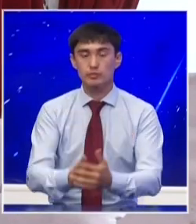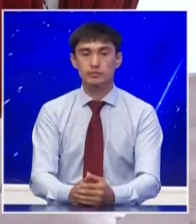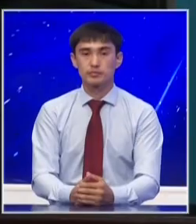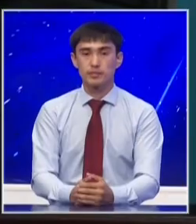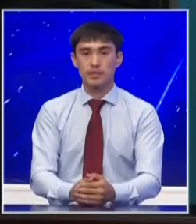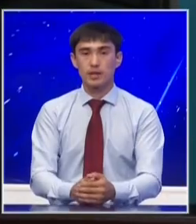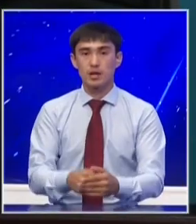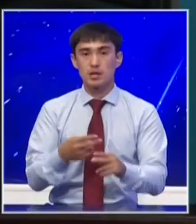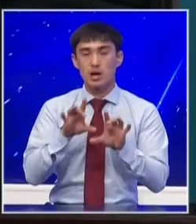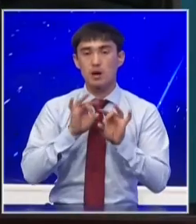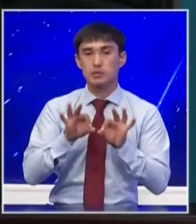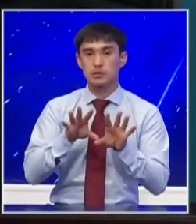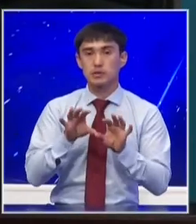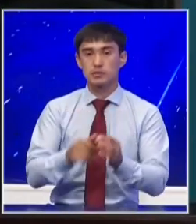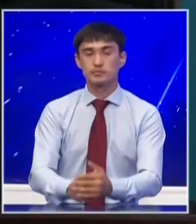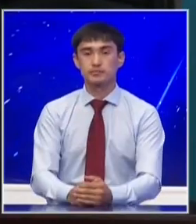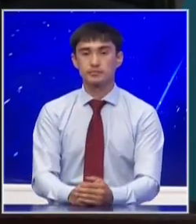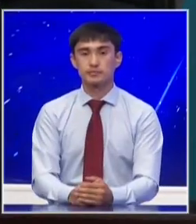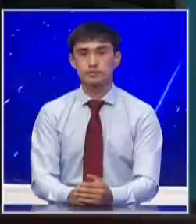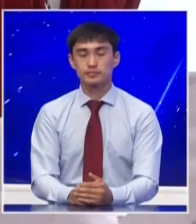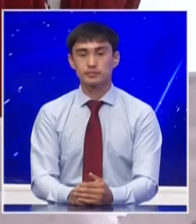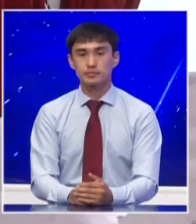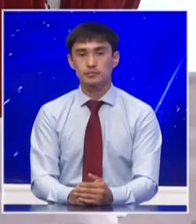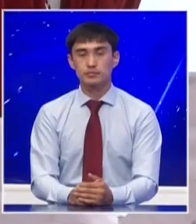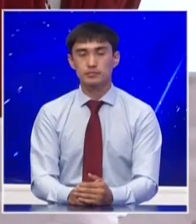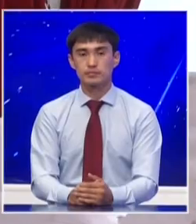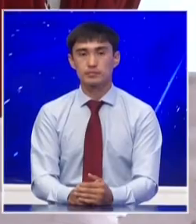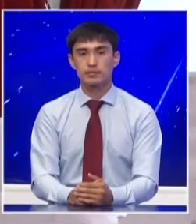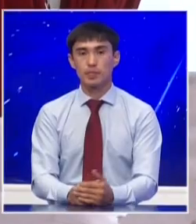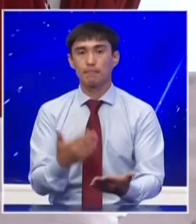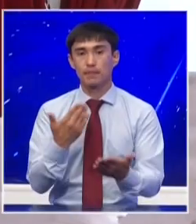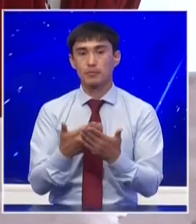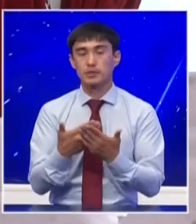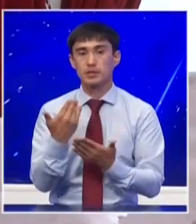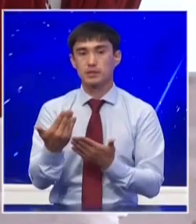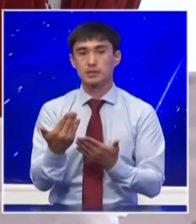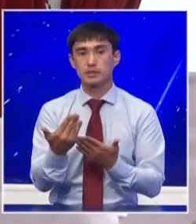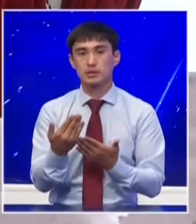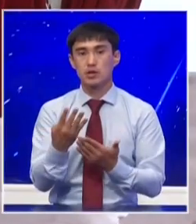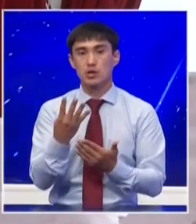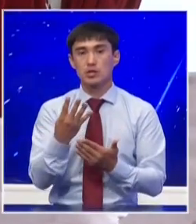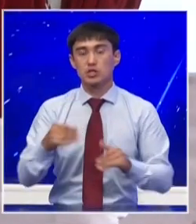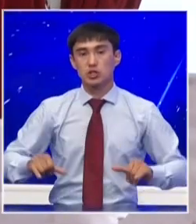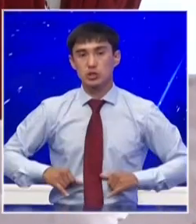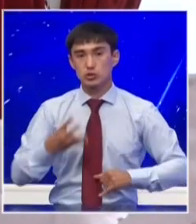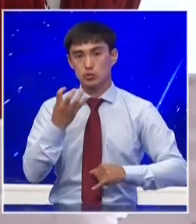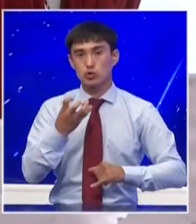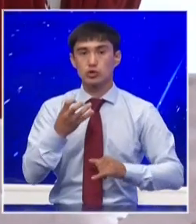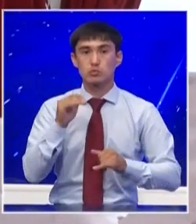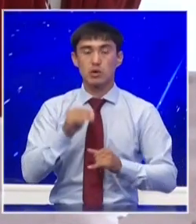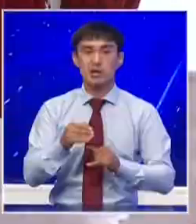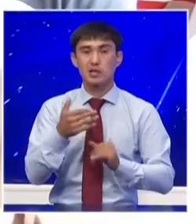айтты. Жіктеп түсіндіріп беруге тырысты. Мысалы, сіз жылқыңызды 400-ға сатасыз, 600-ға сатасыз, өзіңіз білесіз